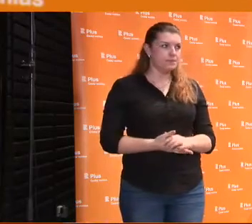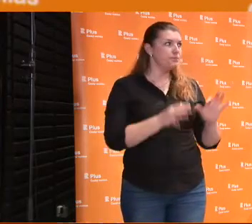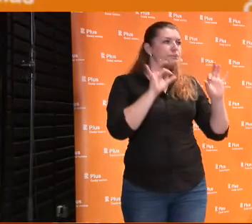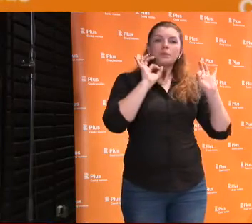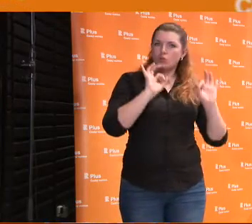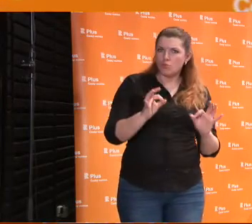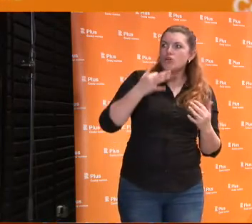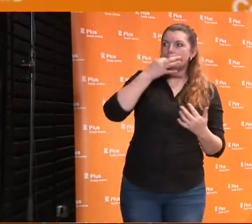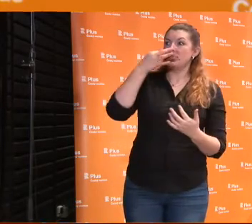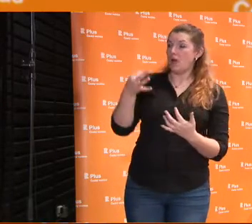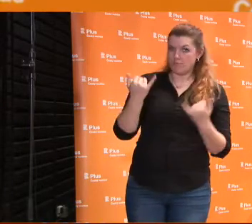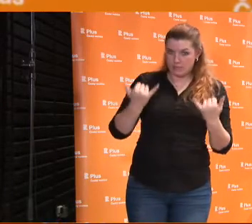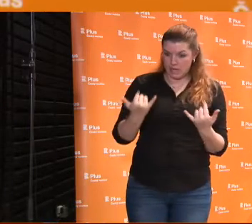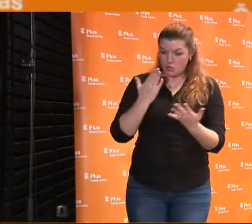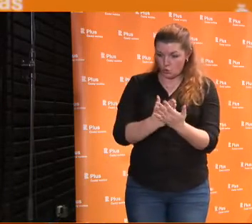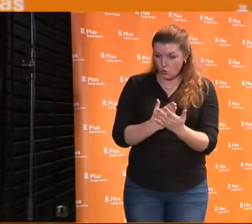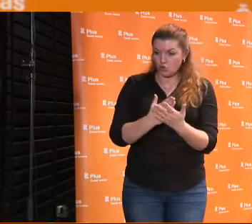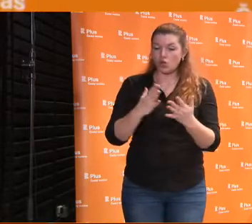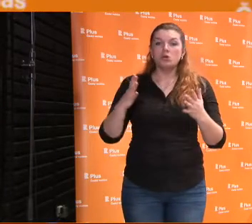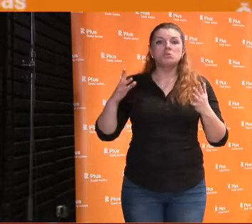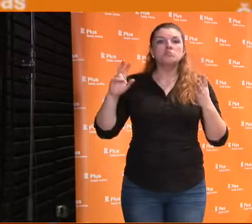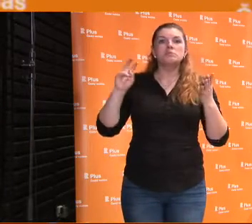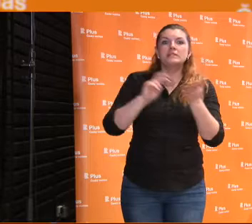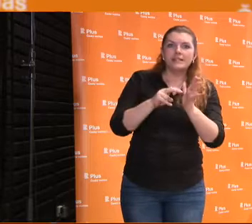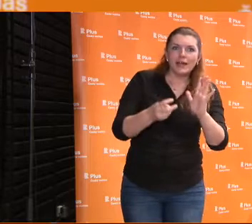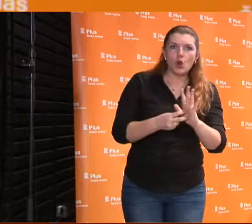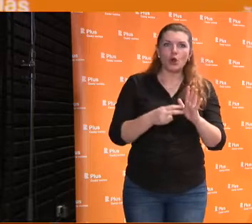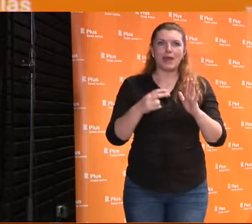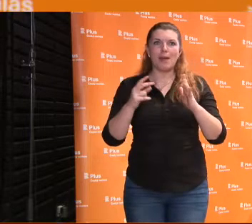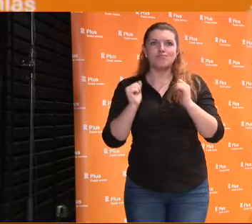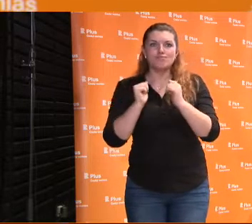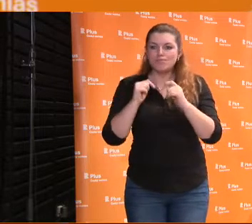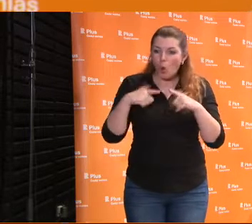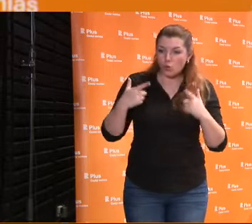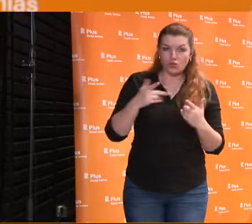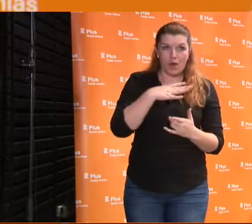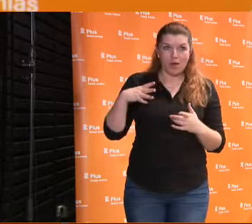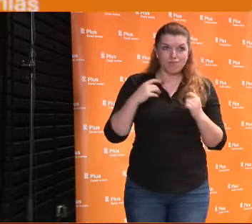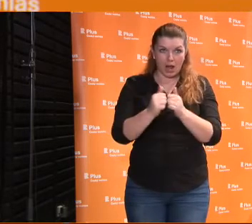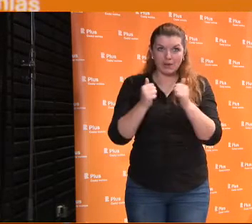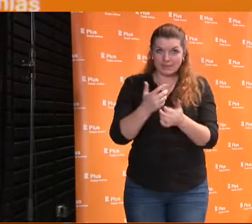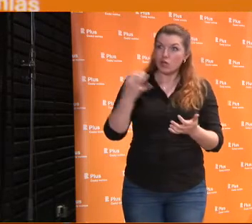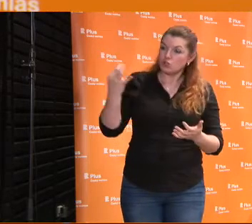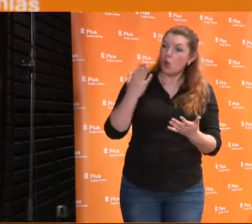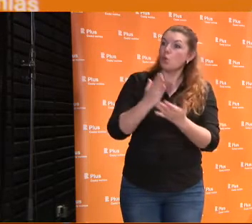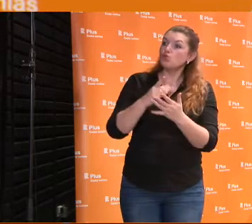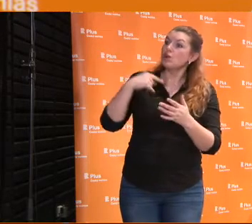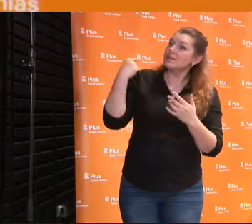už technologie, které jsou využívány v praxi, technologie umělé inteligence, které by se sami